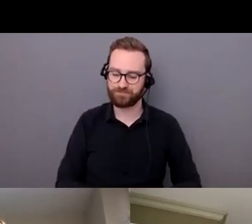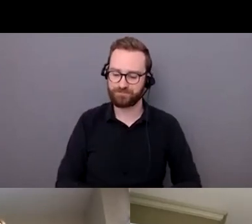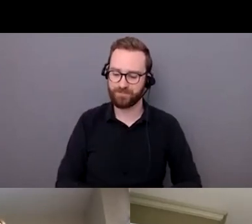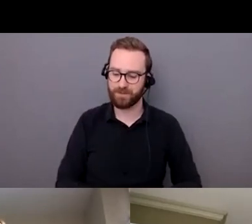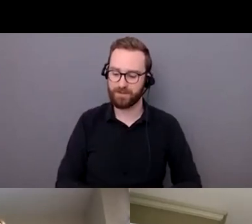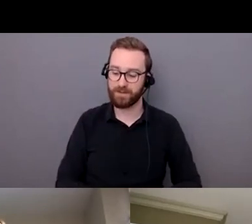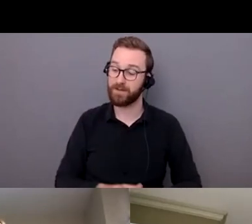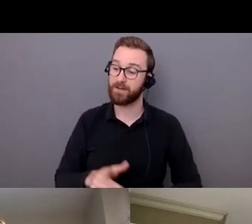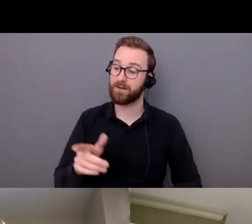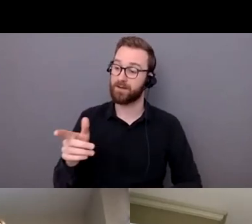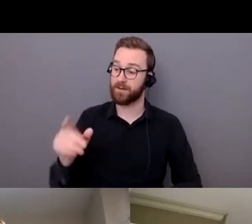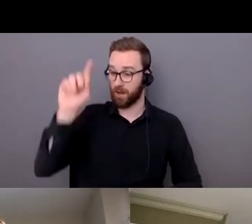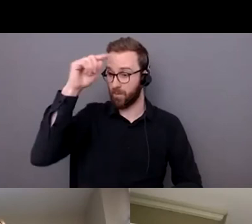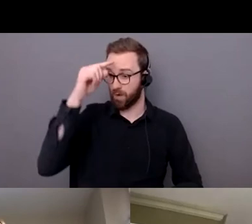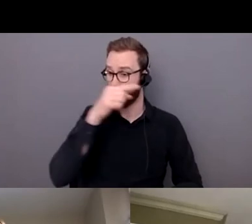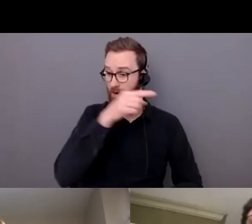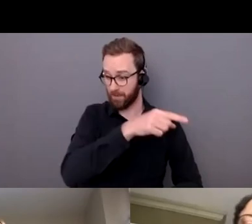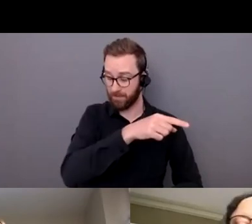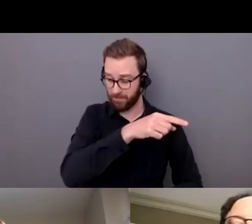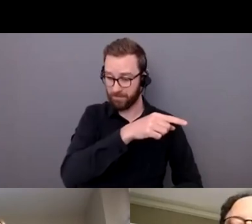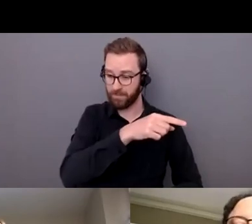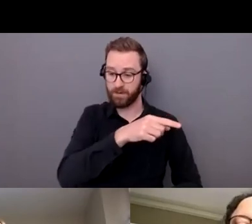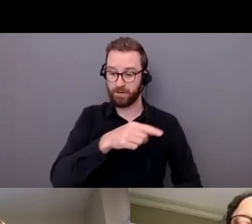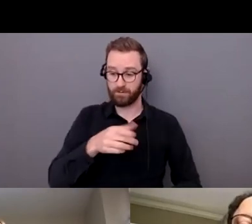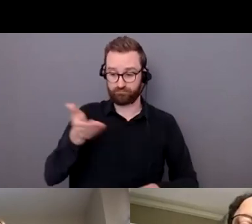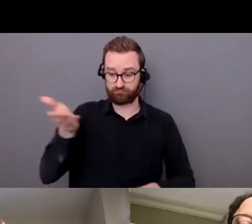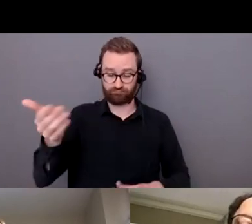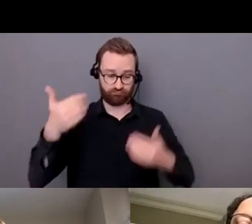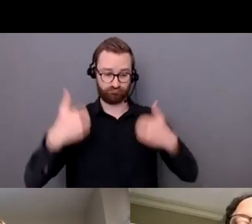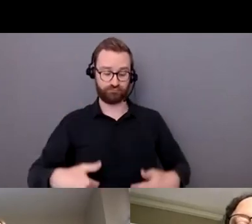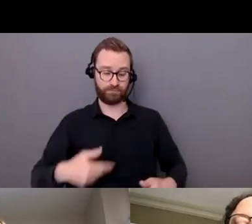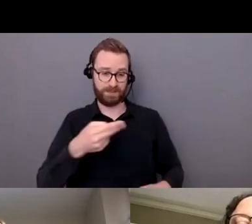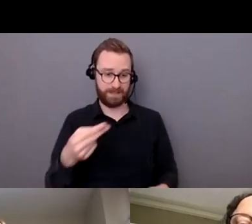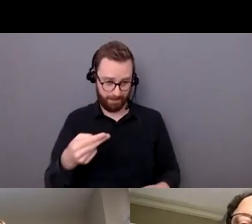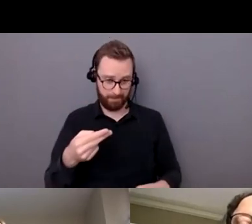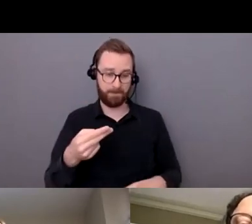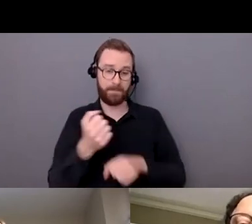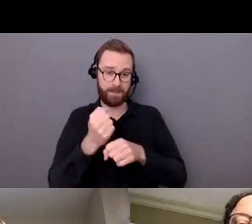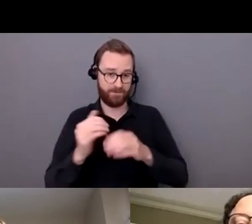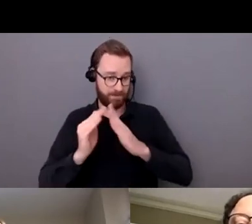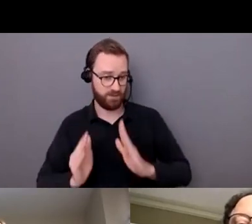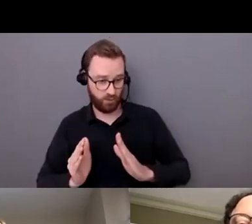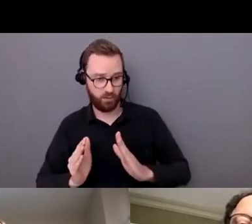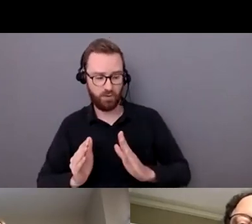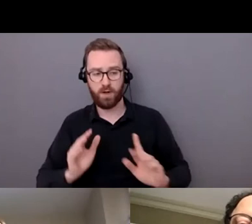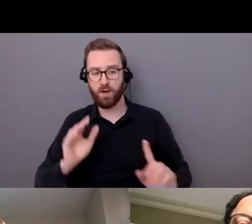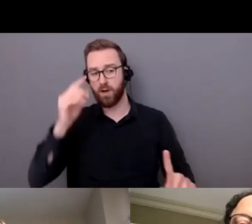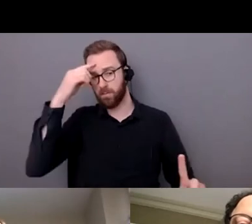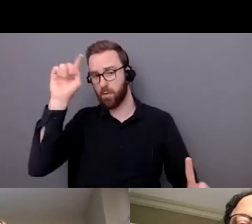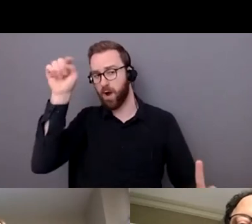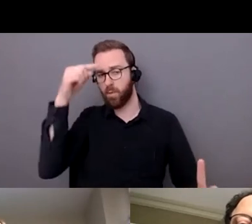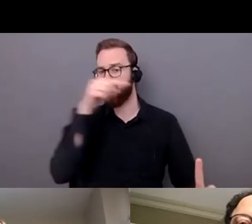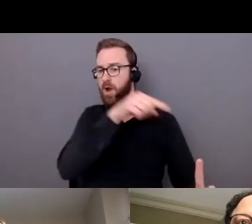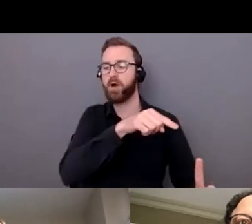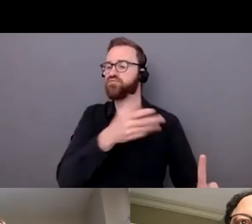Pour ton employeur, le fait que tu sois une personne en situation de handicap en télétravail, qu'est-ce que ça a changé pour ton employeur,